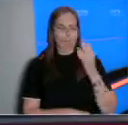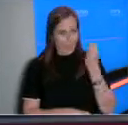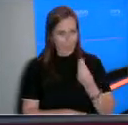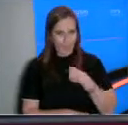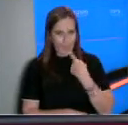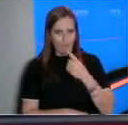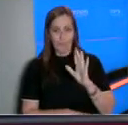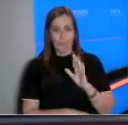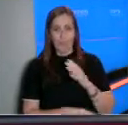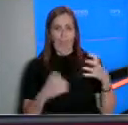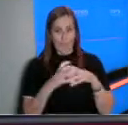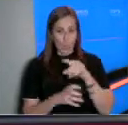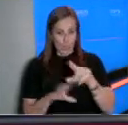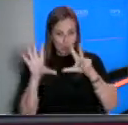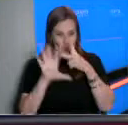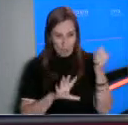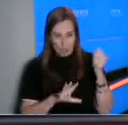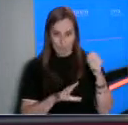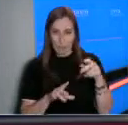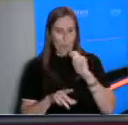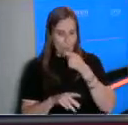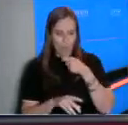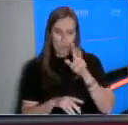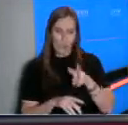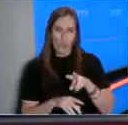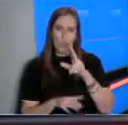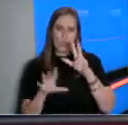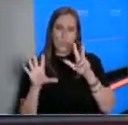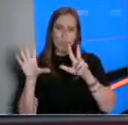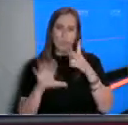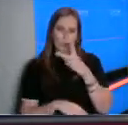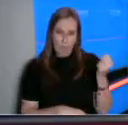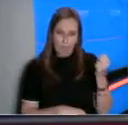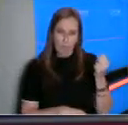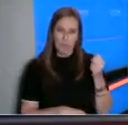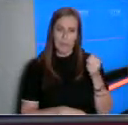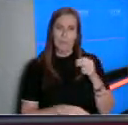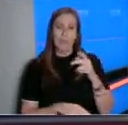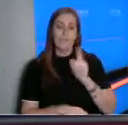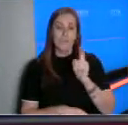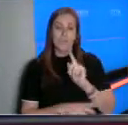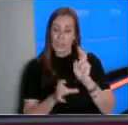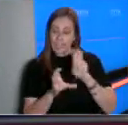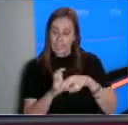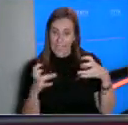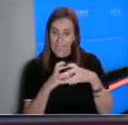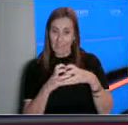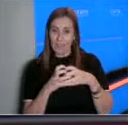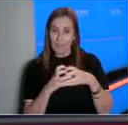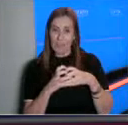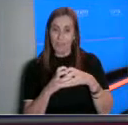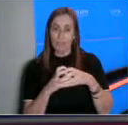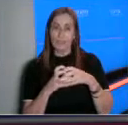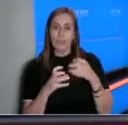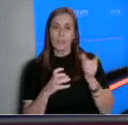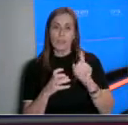אז אני אגיד ככה. היחידות האלה, זה כמו שאמרת, יש לנו את ה-200 ואת ה-8, וכל מי שנכנס ליחידה הזאת,